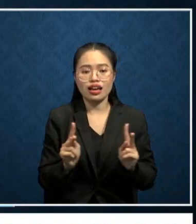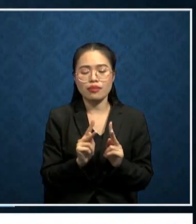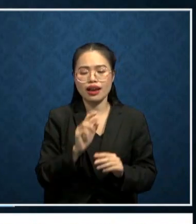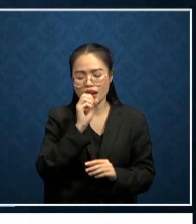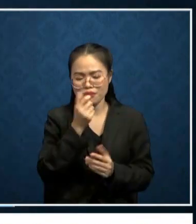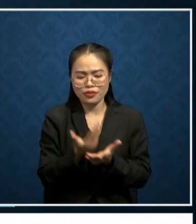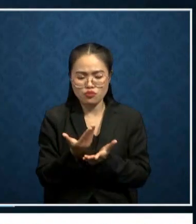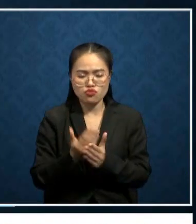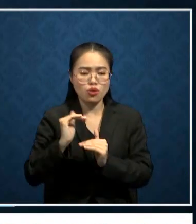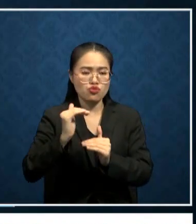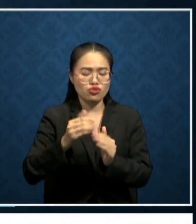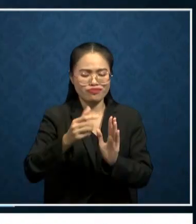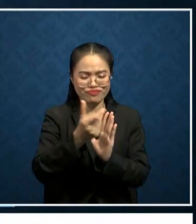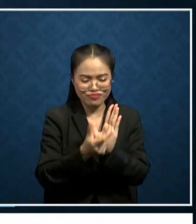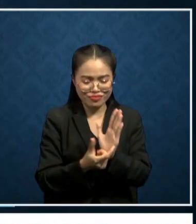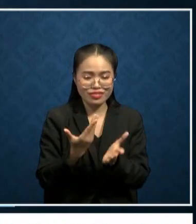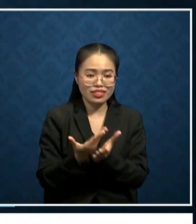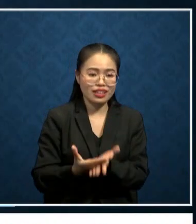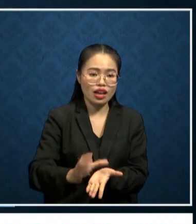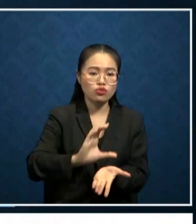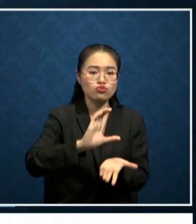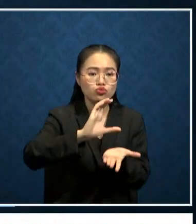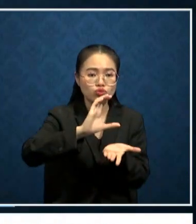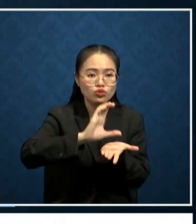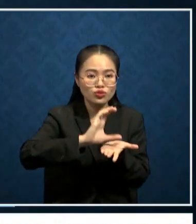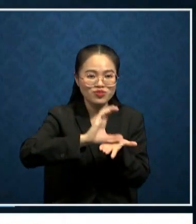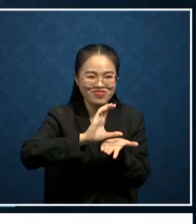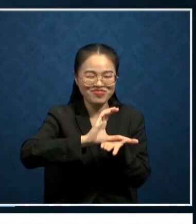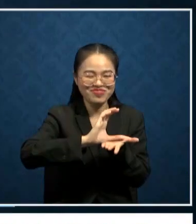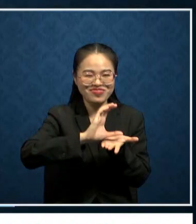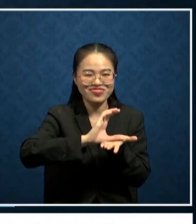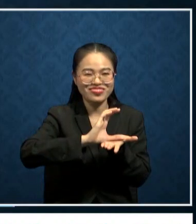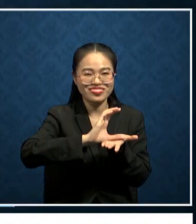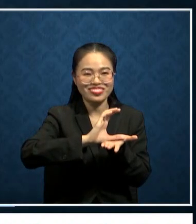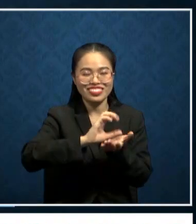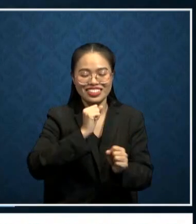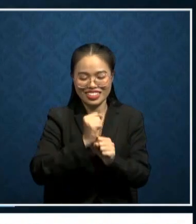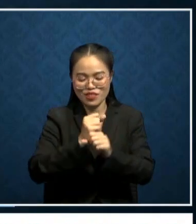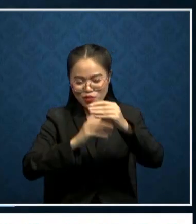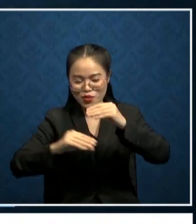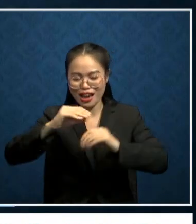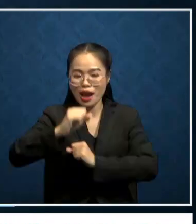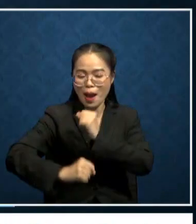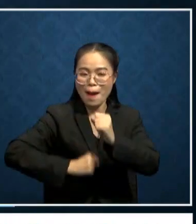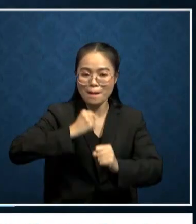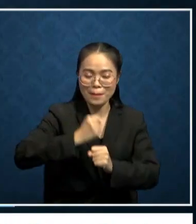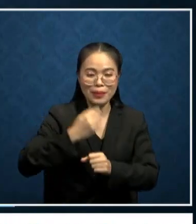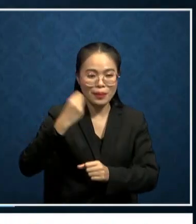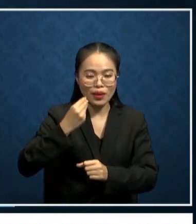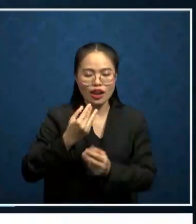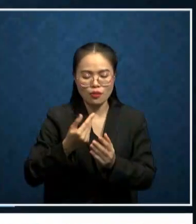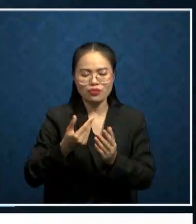วงเงินไว้สูงนะครับแต่ว่าพบว่าผู้ยื่นขอเสนอโครงการในแต่ละปีลดลงต่อ